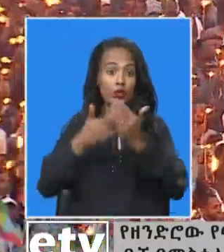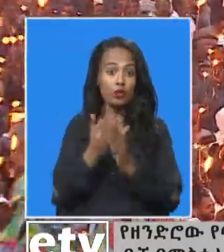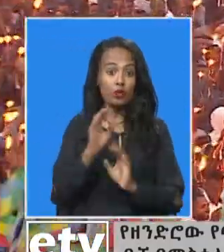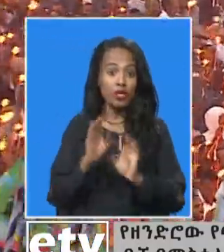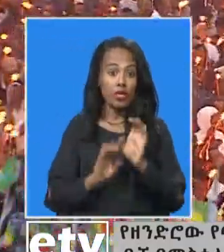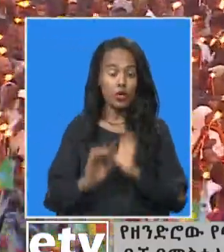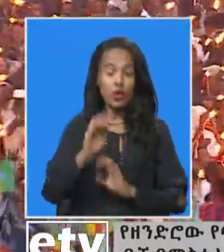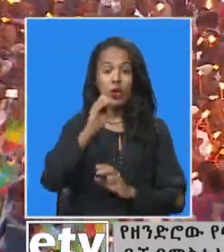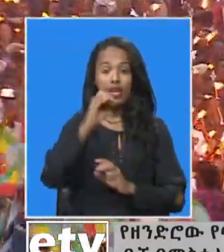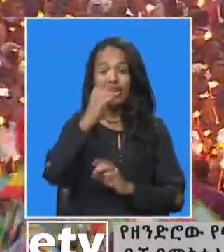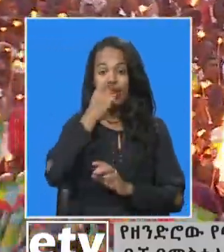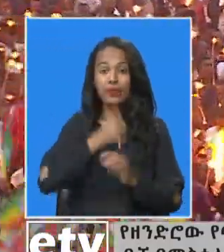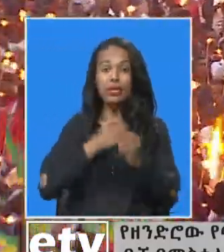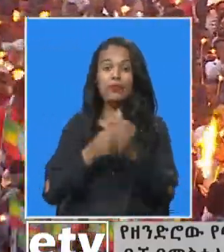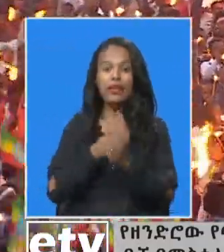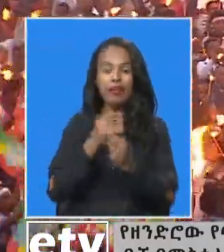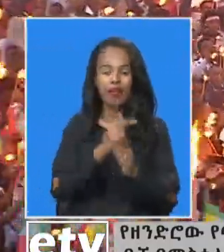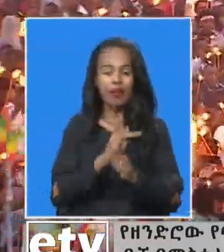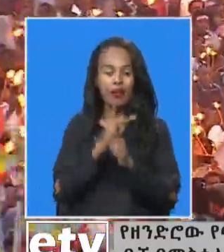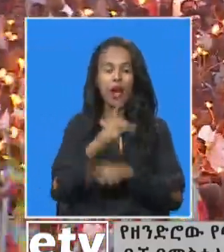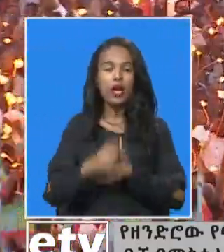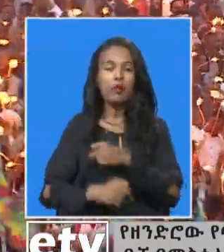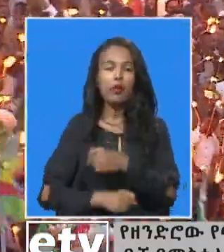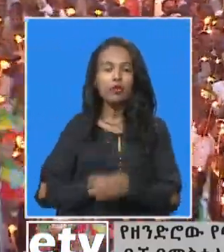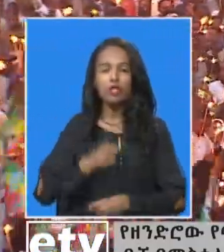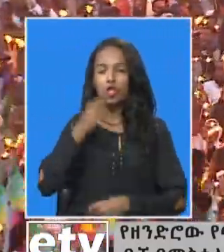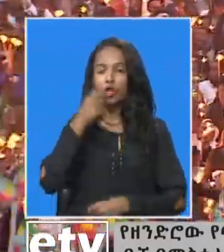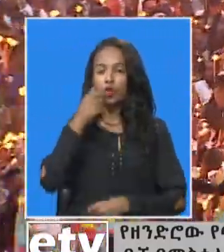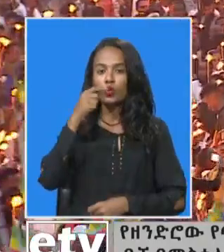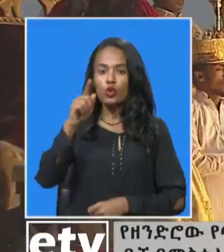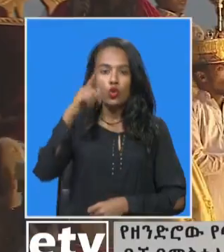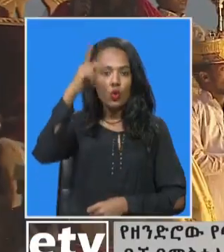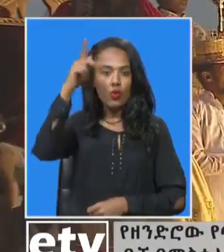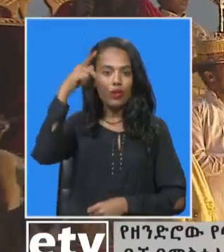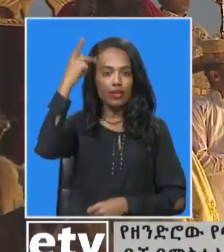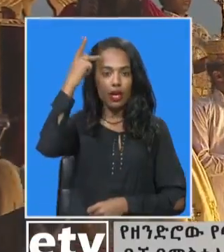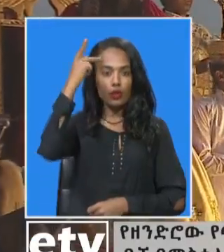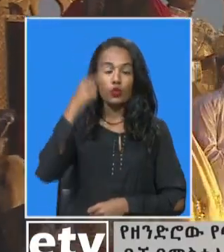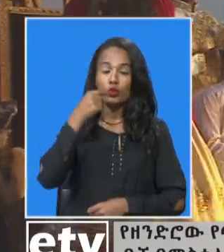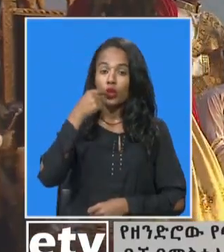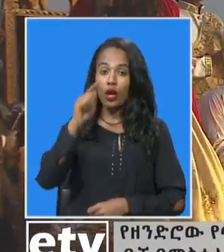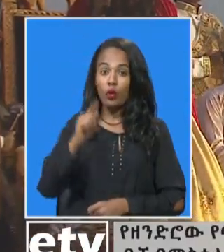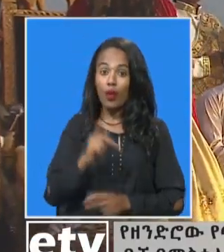የሚደረገው ለምእመናን ጥንቃቄ በመጨነቅ ነው ሲሉም ፓትርያርኩ ተናግሯል።